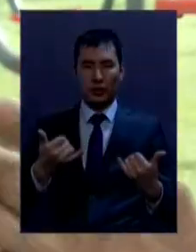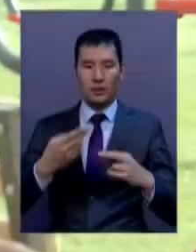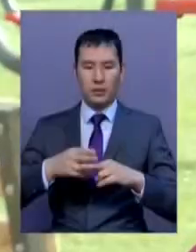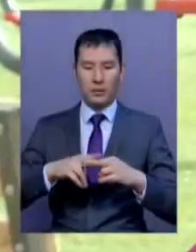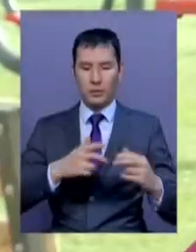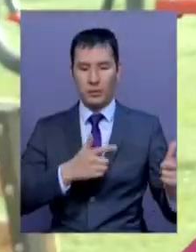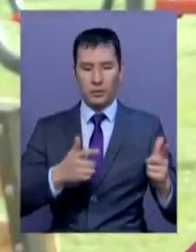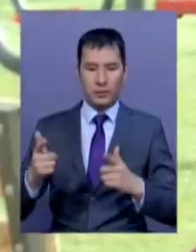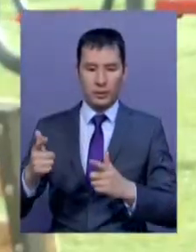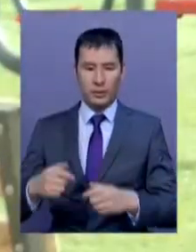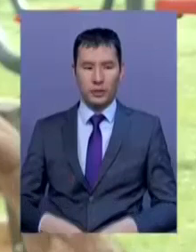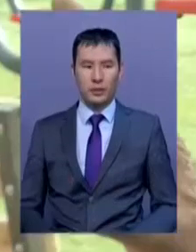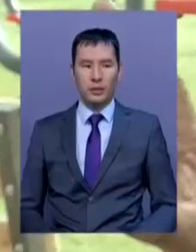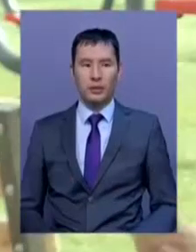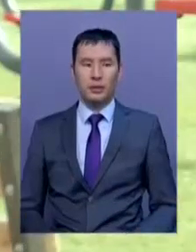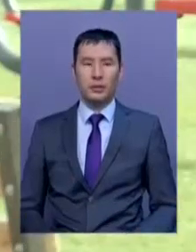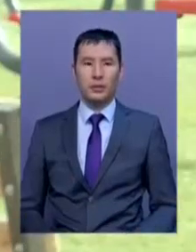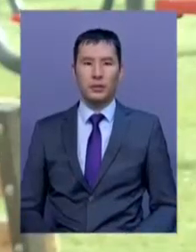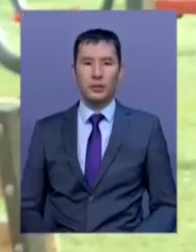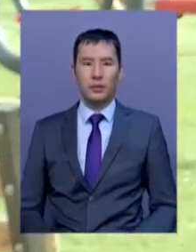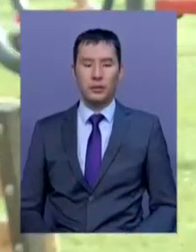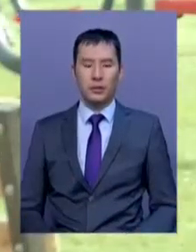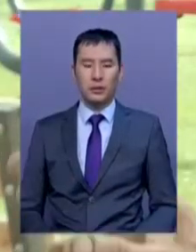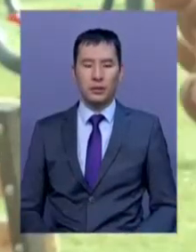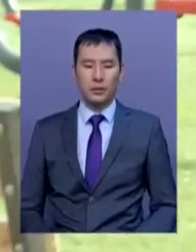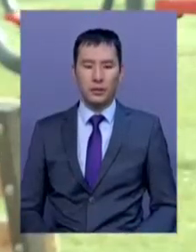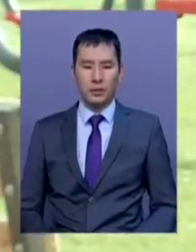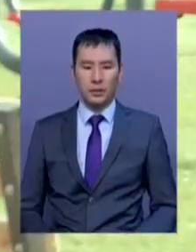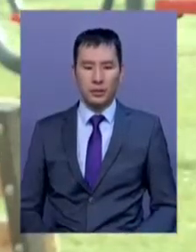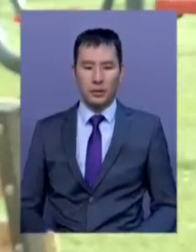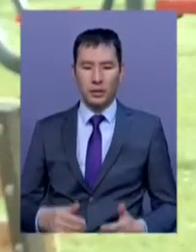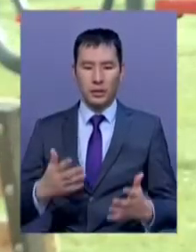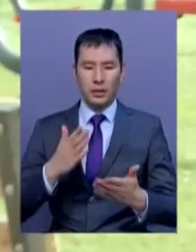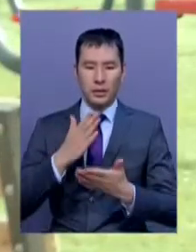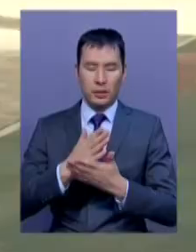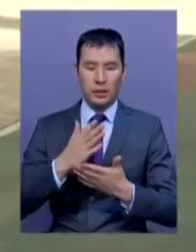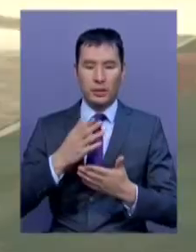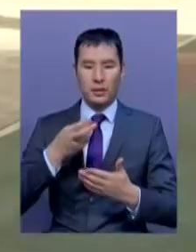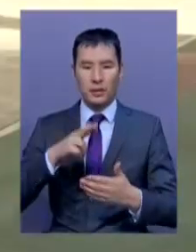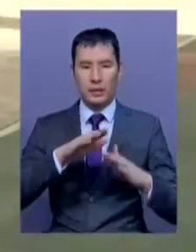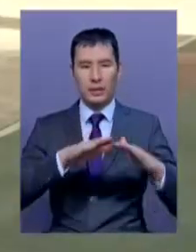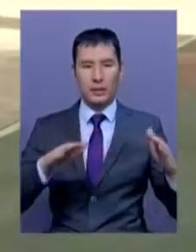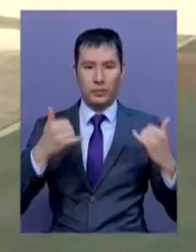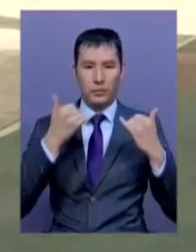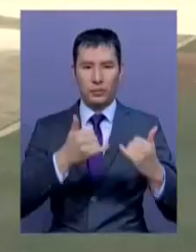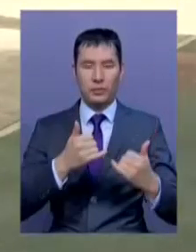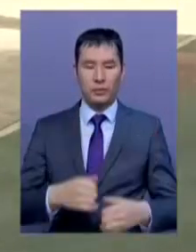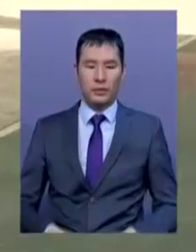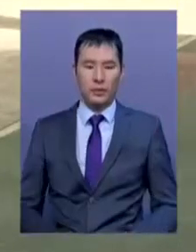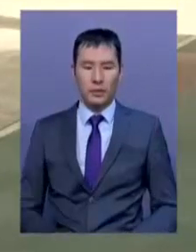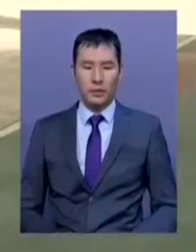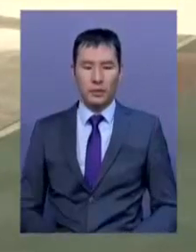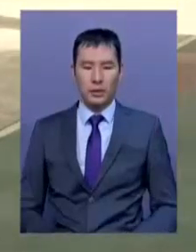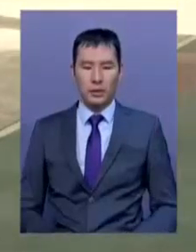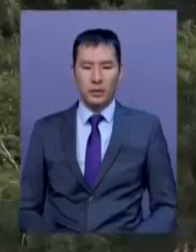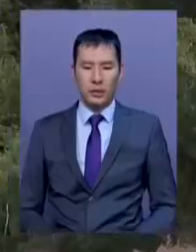болсын, қай уақытта болсын, балалар толып тұрады. Бар түрлі ойындар бар жастар үшін. Түрксіб ауданындағы Буденный көшесінде